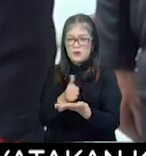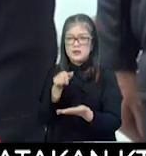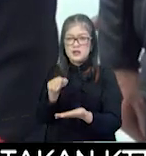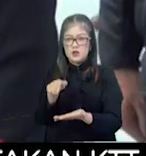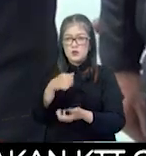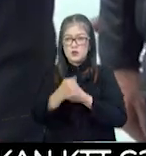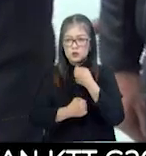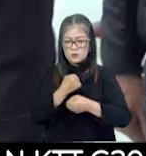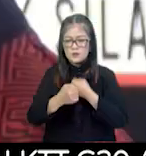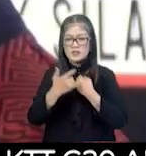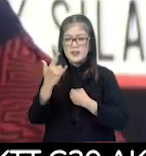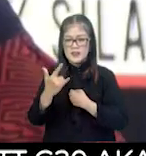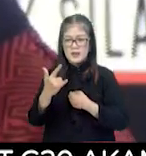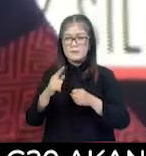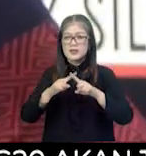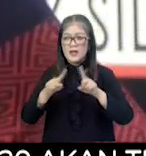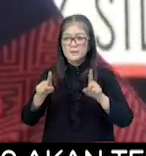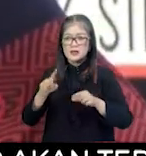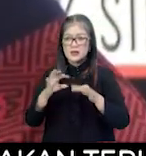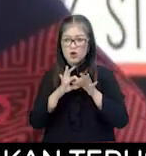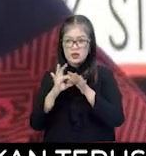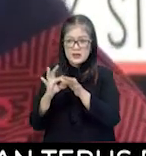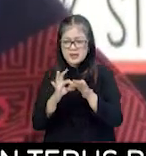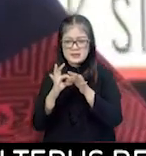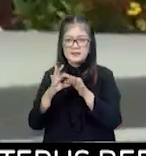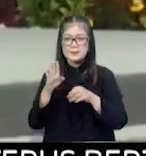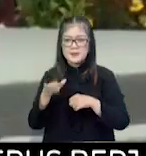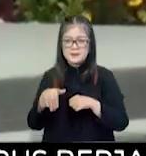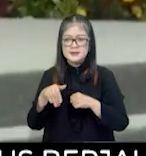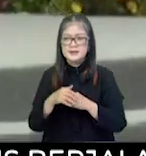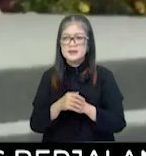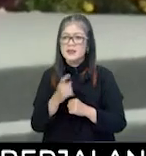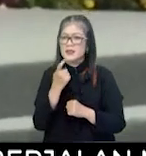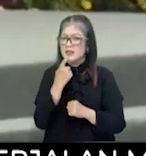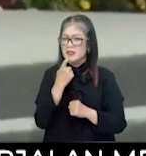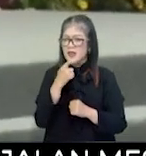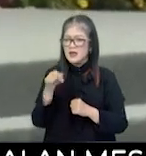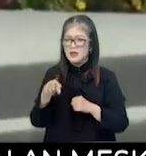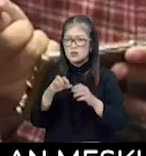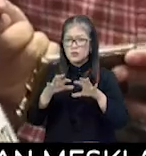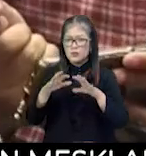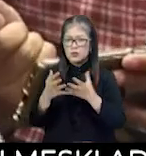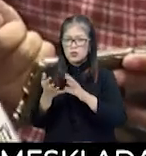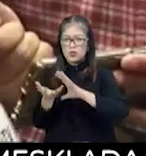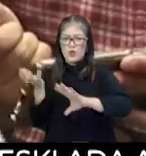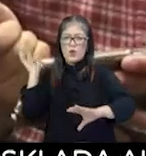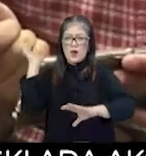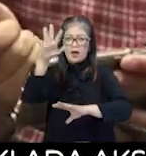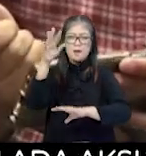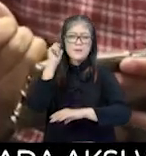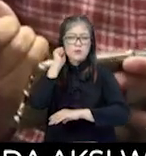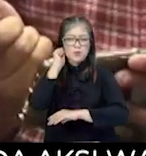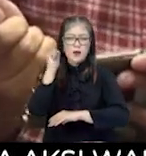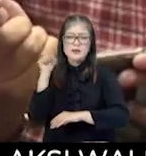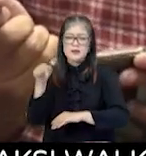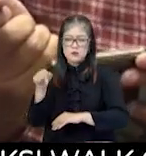Namun begitu, Ferry masih terus berkoordinasi dengan pihak penyelenggara perihal penghapusan nomor tolak peluru putri. Ini angkat besi masih